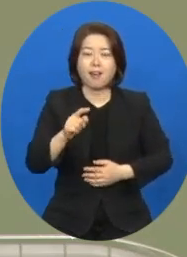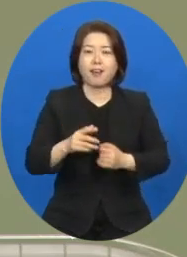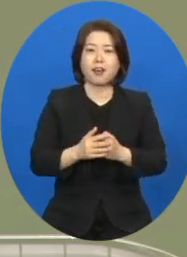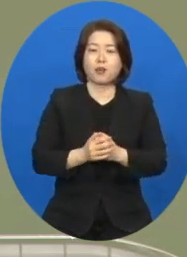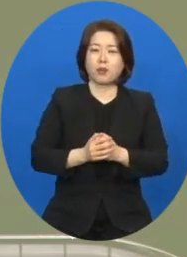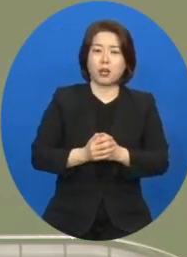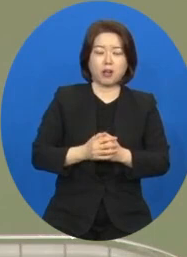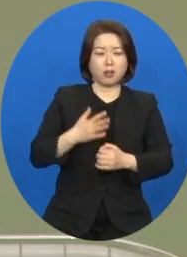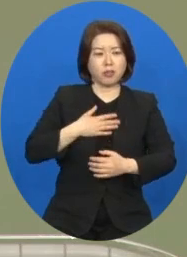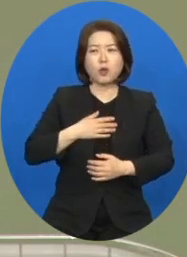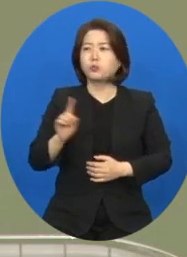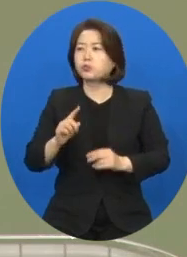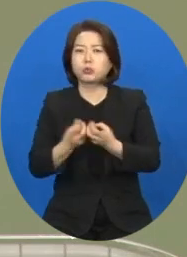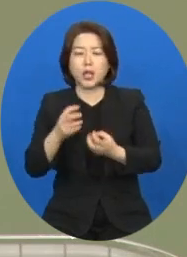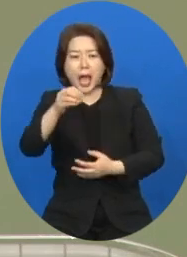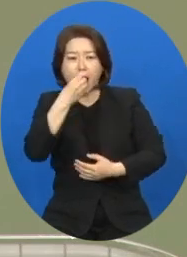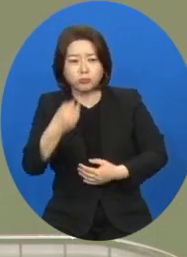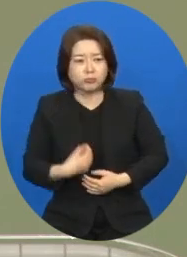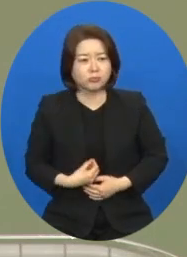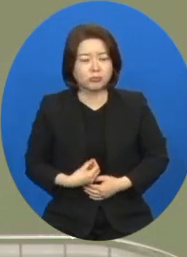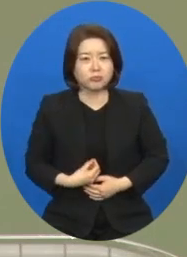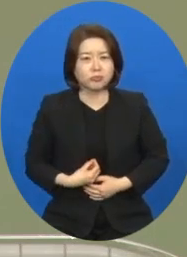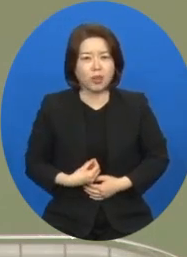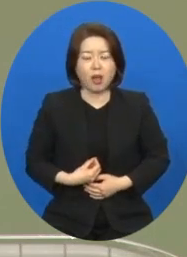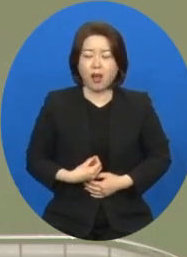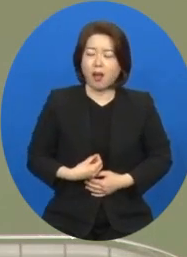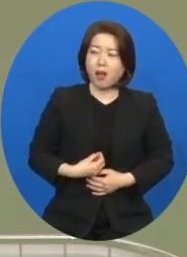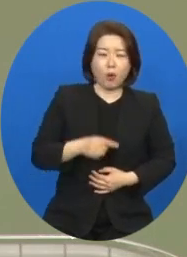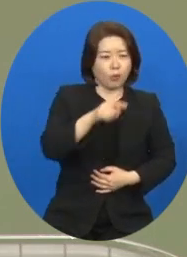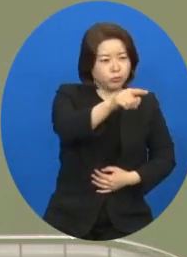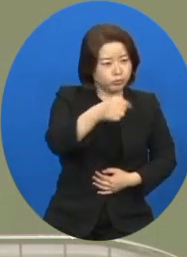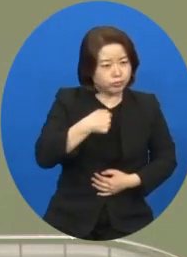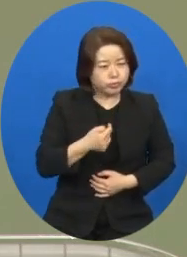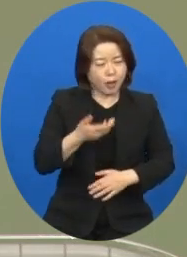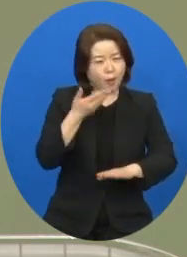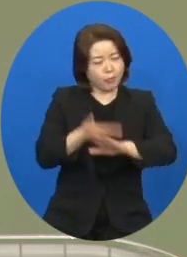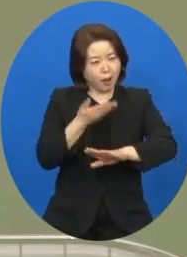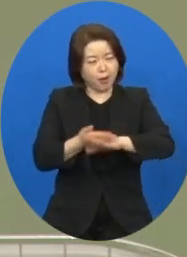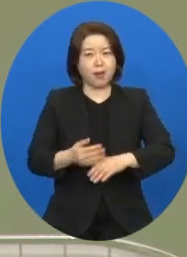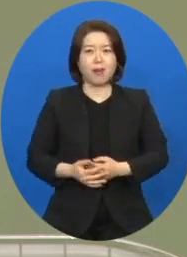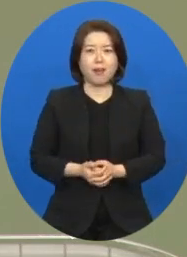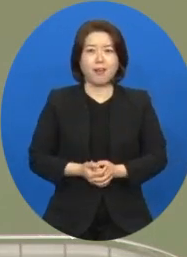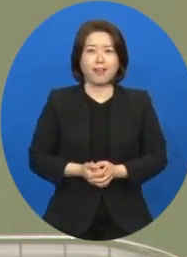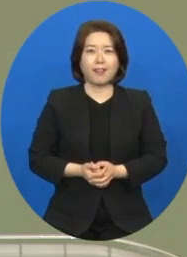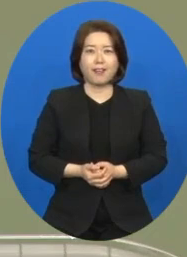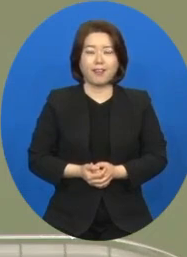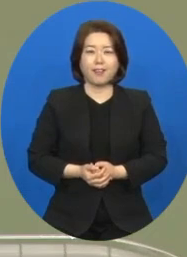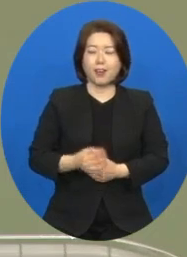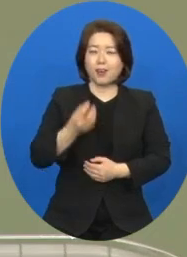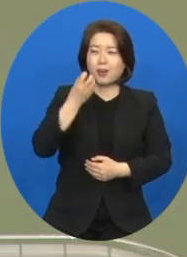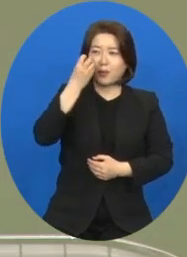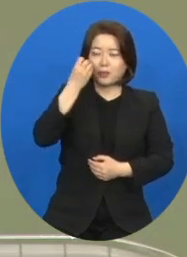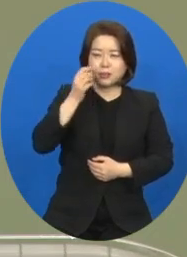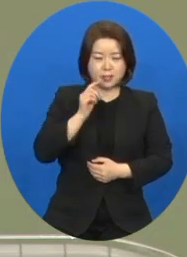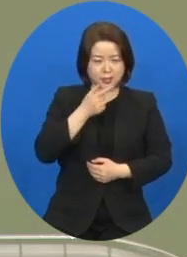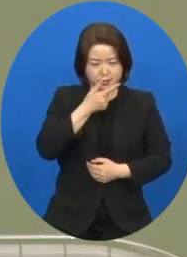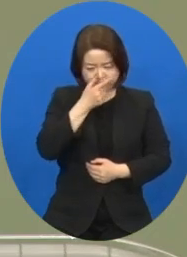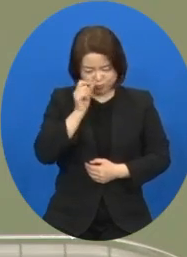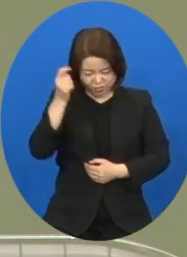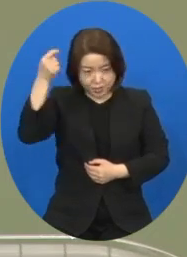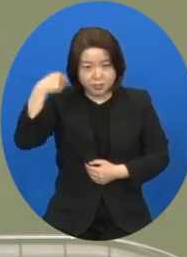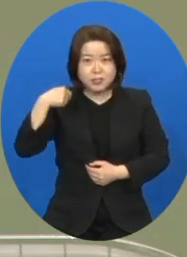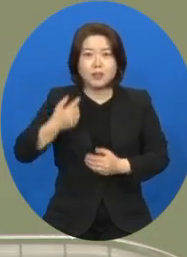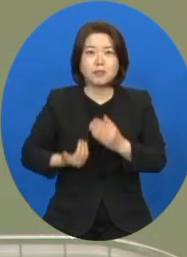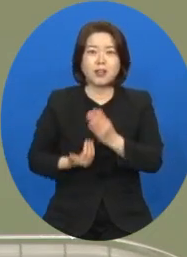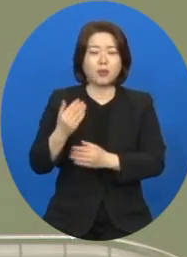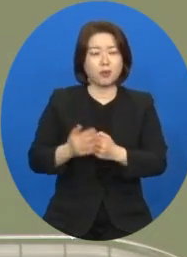어떻게 준다고 또 받아 먹나? 어떻게 이 아이하고 나하고는 이렇게 다른가? 이상한 열등감이 느껴지더래요.